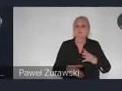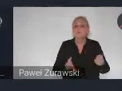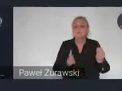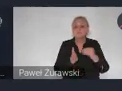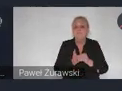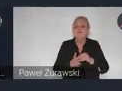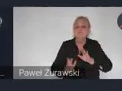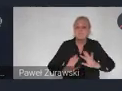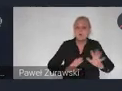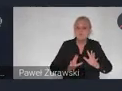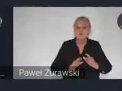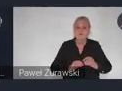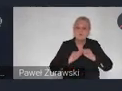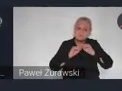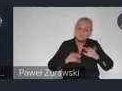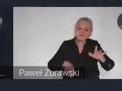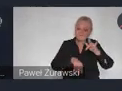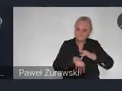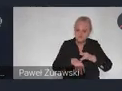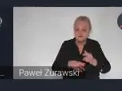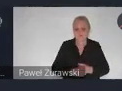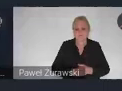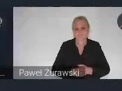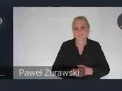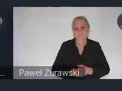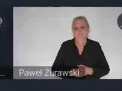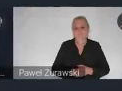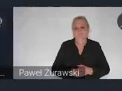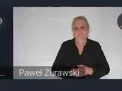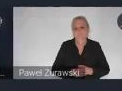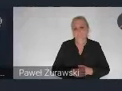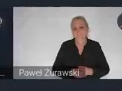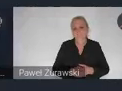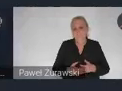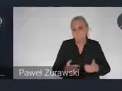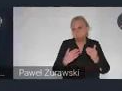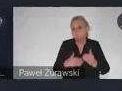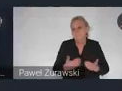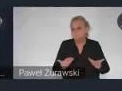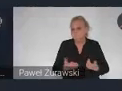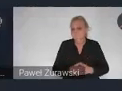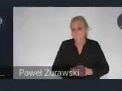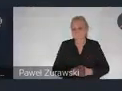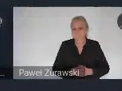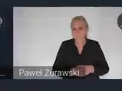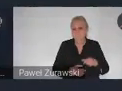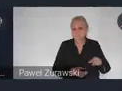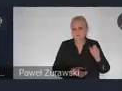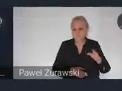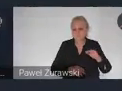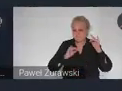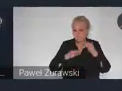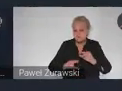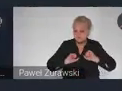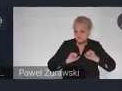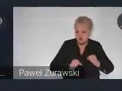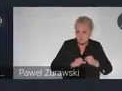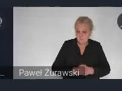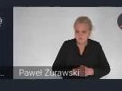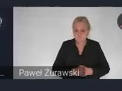sposoby upowszechniania rezultatów czy z kolei jest wpływ działań